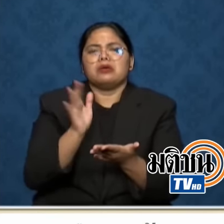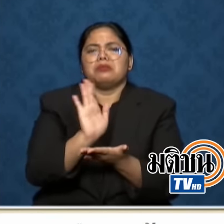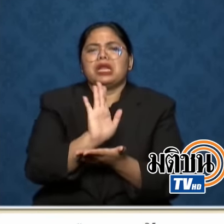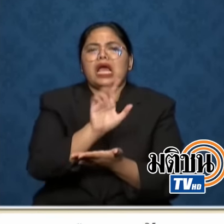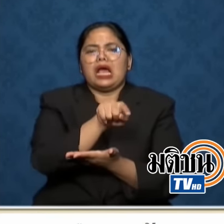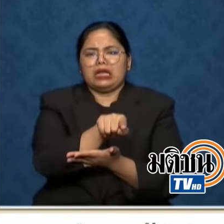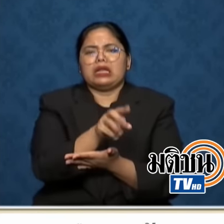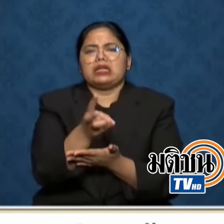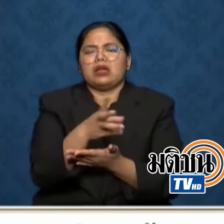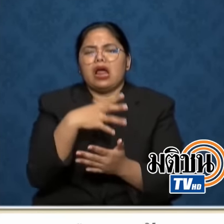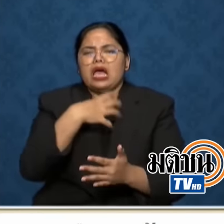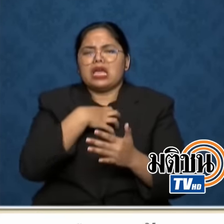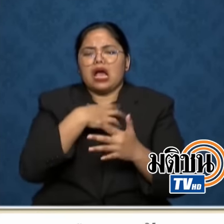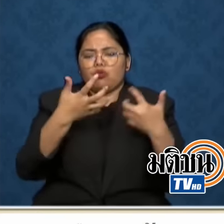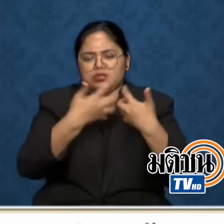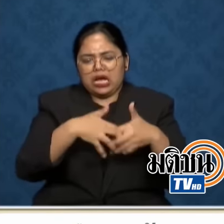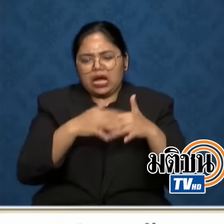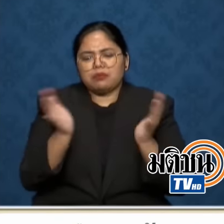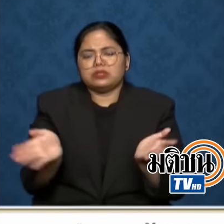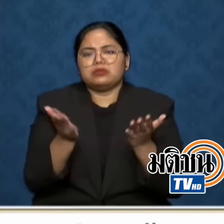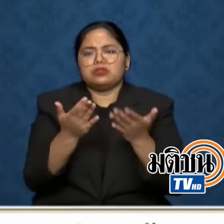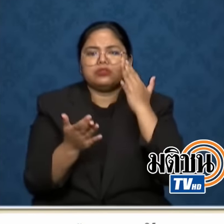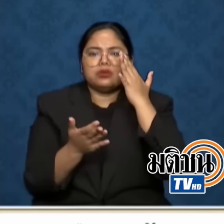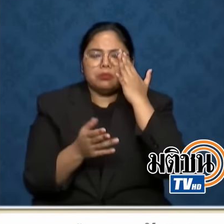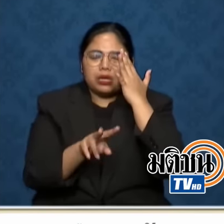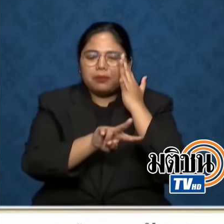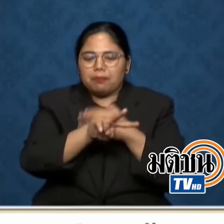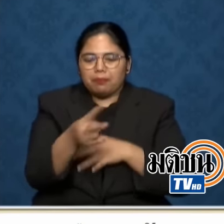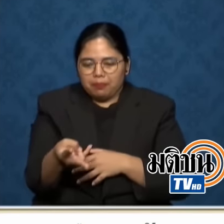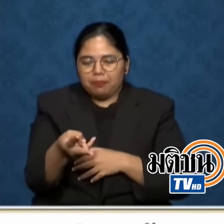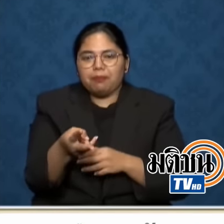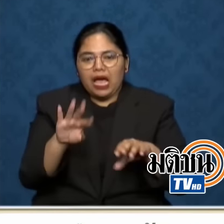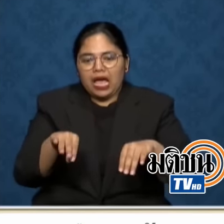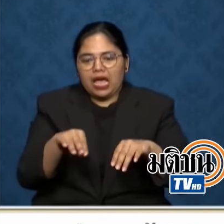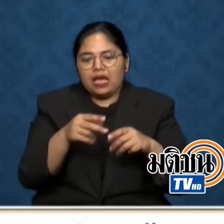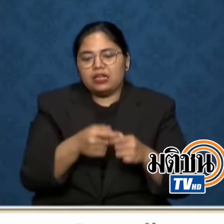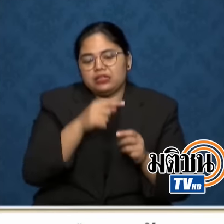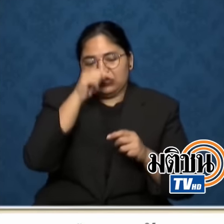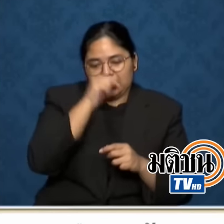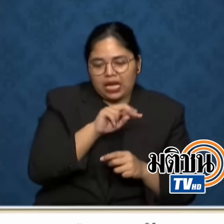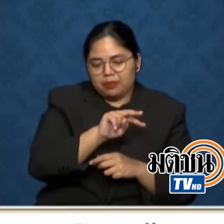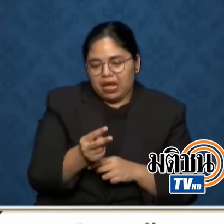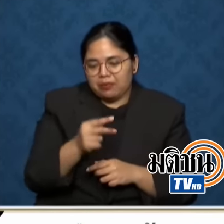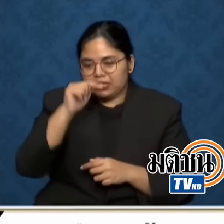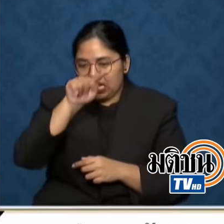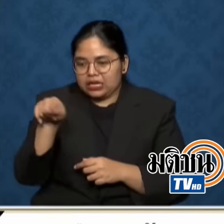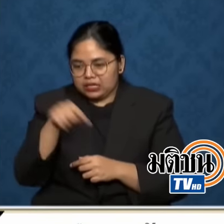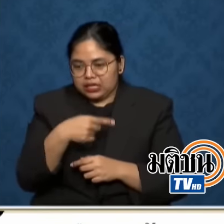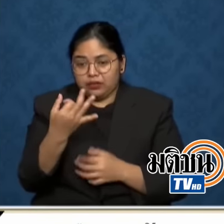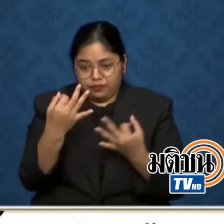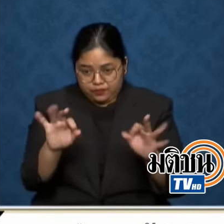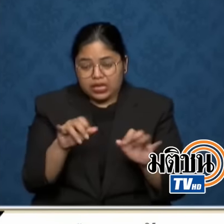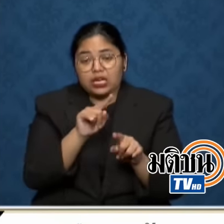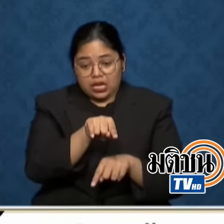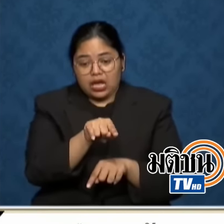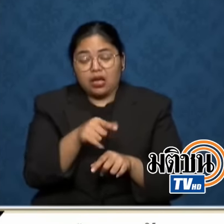ได้สร้างอุตสาหกรรมเขาอย่างเช่นรัฐบาลออกค่าแปลเป็นภาษาอังกฤษฟรีให้หนังสือเขาไหมเป็นต้นไม่ใช่หรอครับอนุกรรม